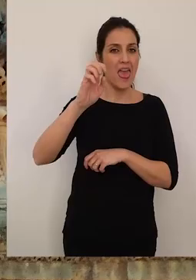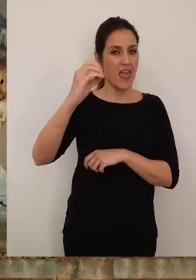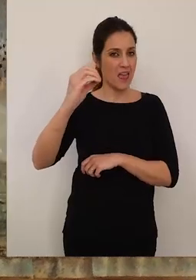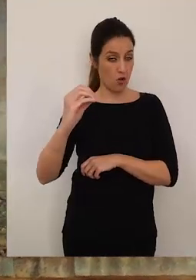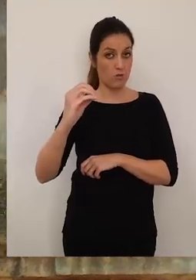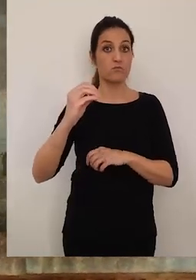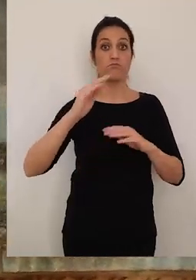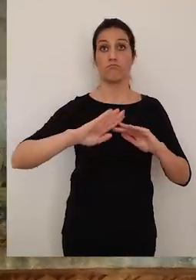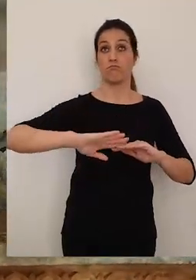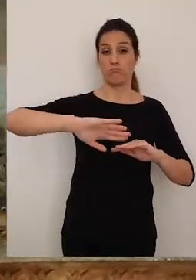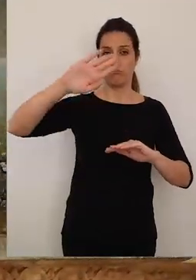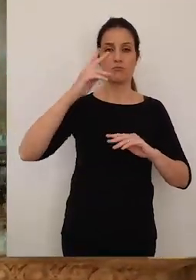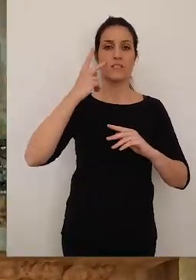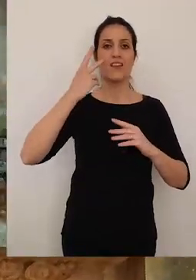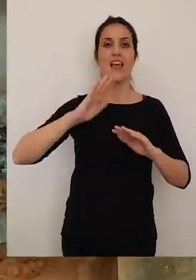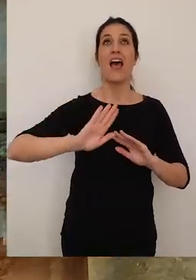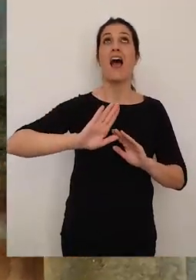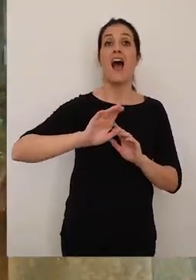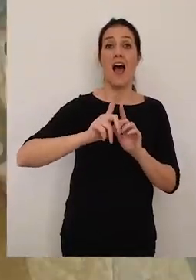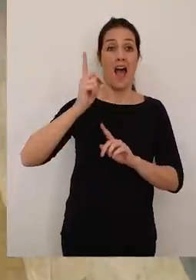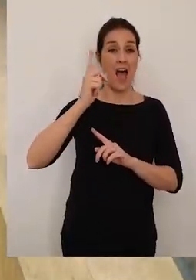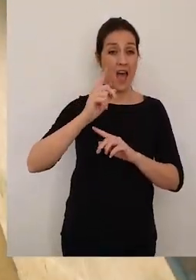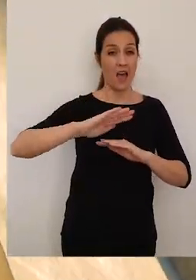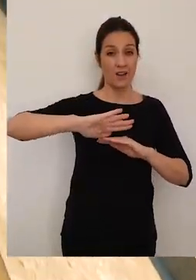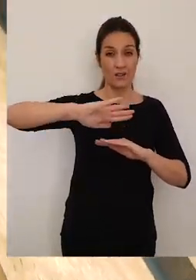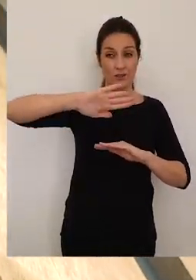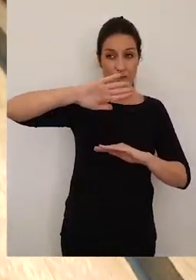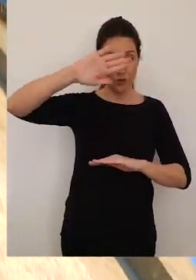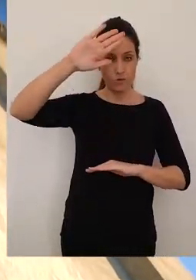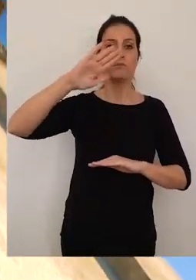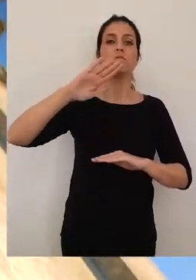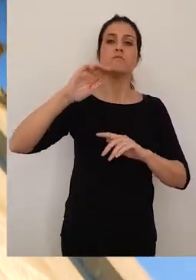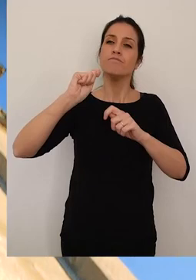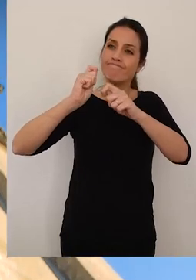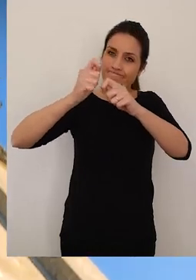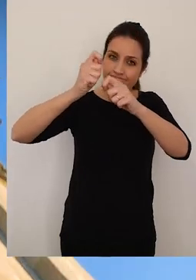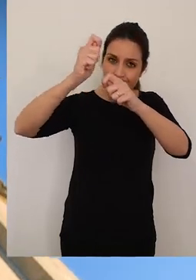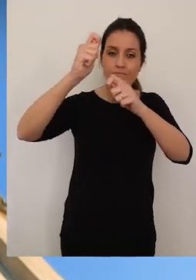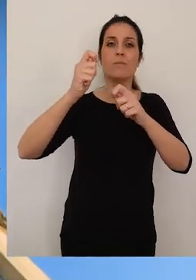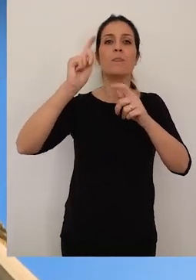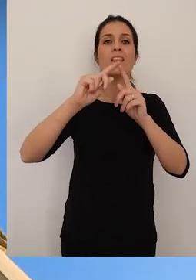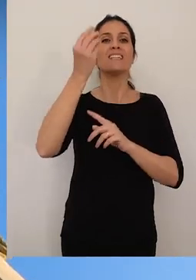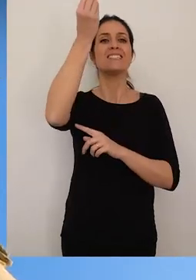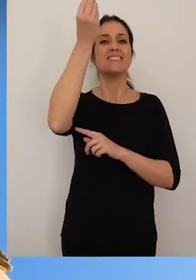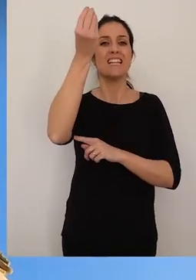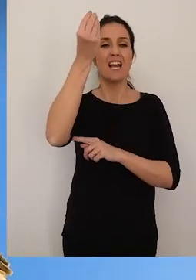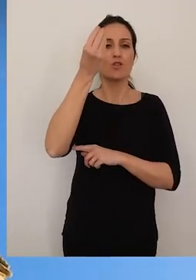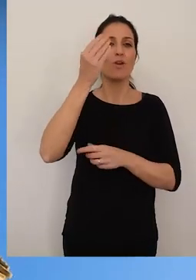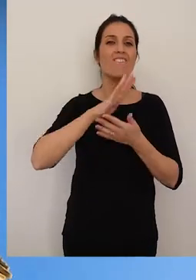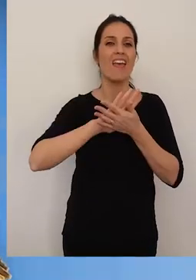prospetto è caratterizzato da un alto frontone finemente scolpito e sormontato dalla statua della Vergine in pietre leccese.